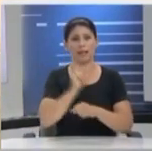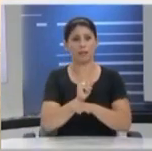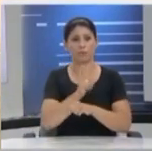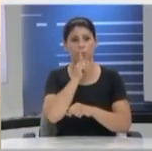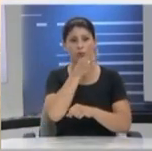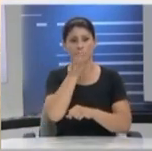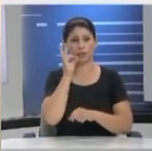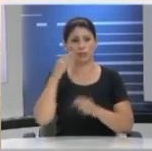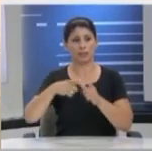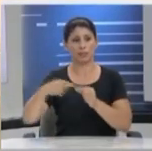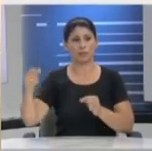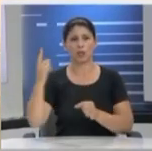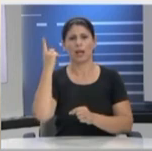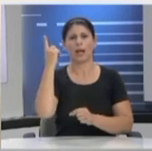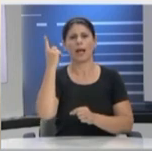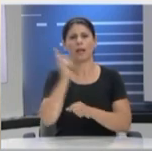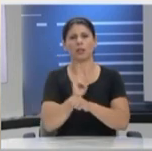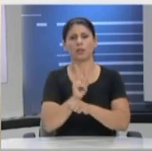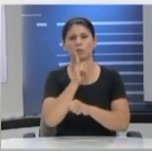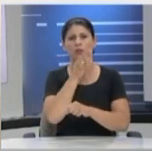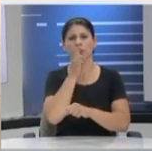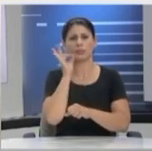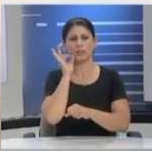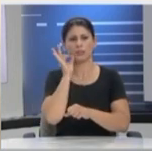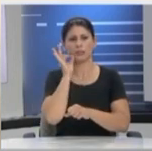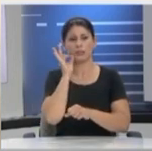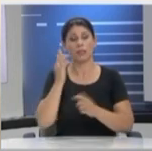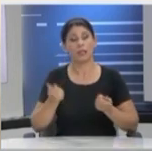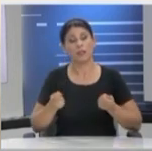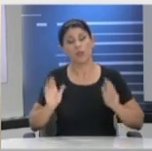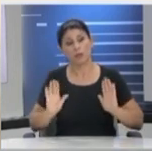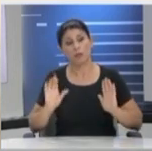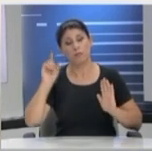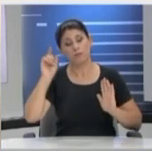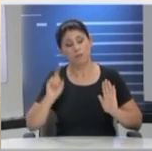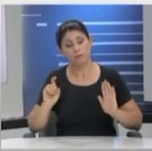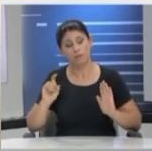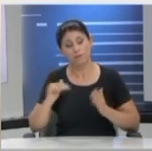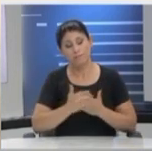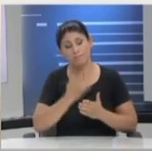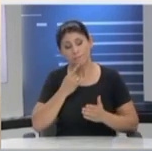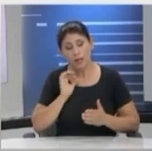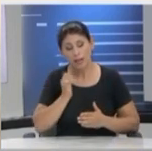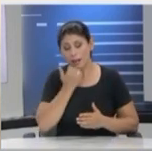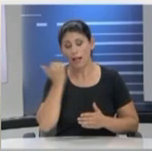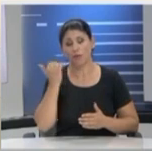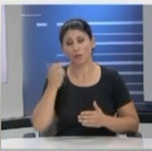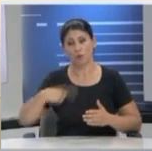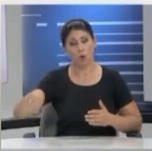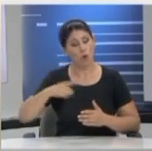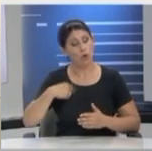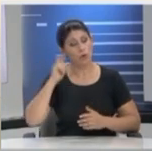μας. Ενός λεπτού σιγή. Δεν το πράξαμε, ίσως ήταν μια αστοχία όλων, αλλά πρέπει να το